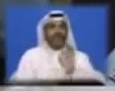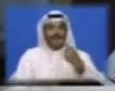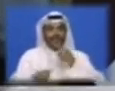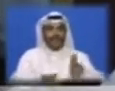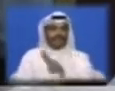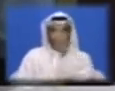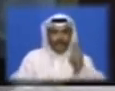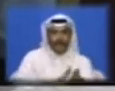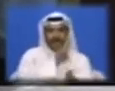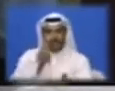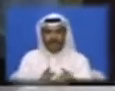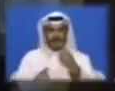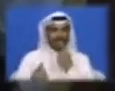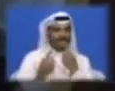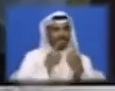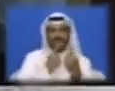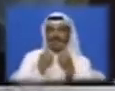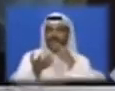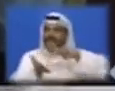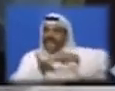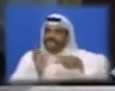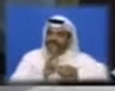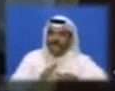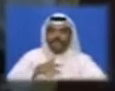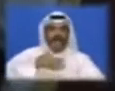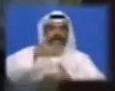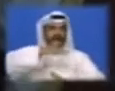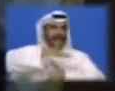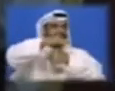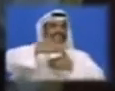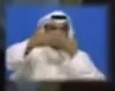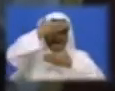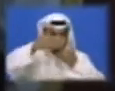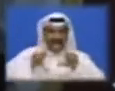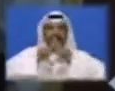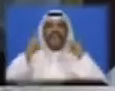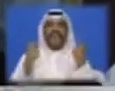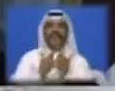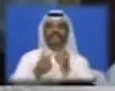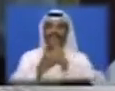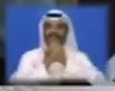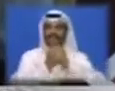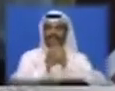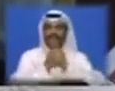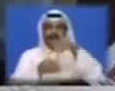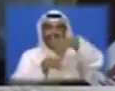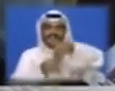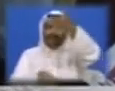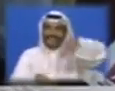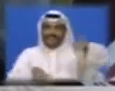وتباحثنا مع معاليه وكذلك مع رئيس وأعضاء لجنة الصداقة البرلمانية